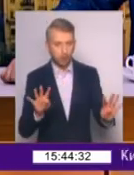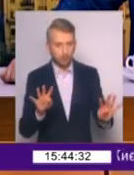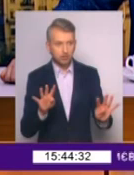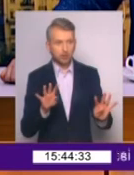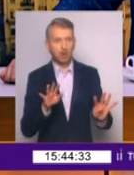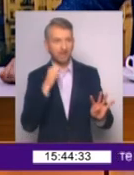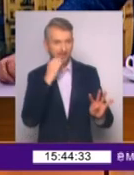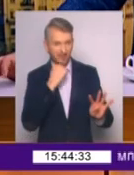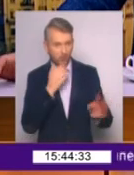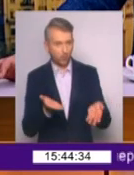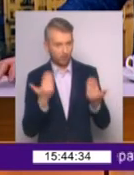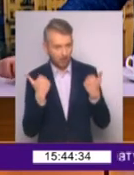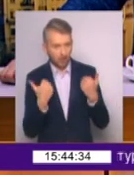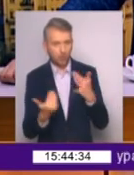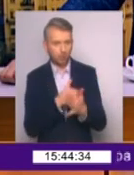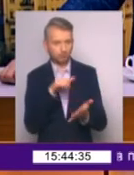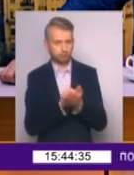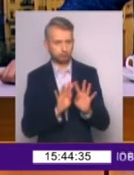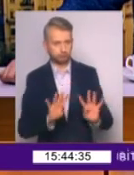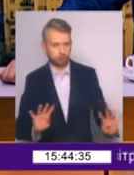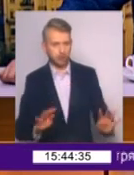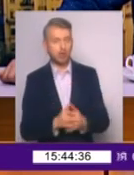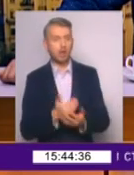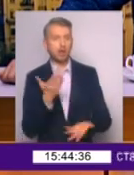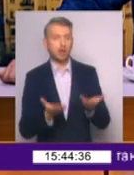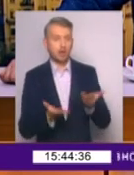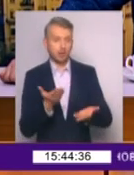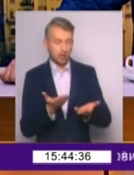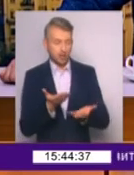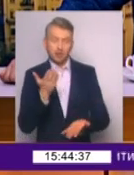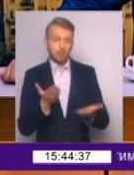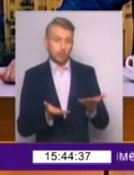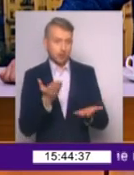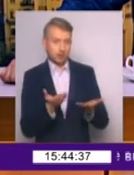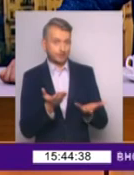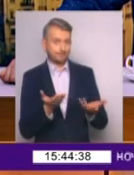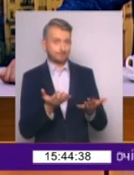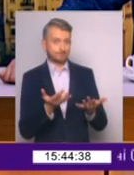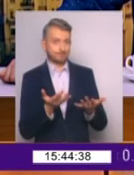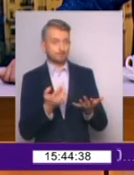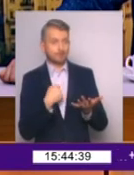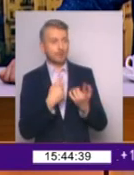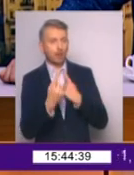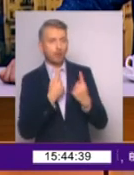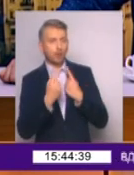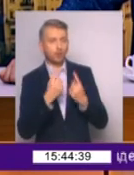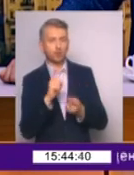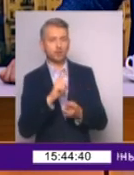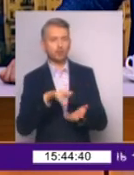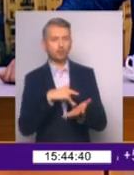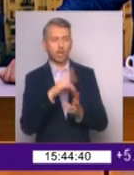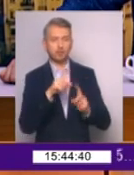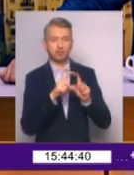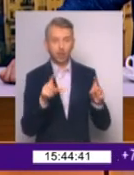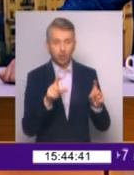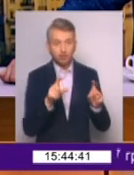Тому може є сенс звернутися. Якщо, тобто, можливо, я переговорю з комунальним підприємством, по